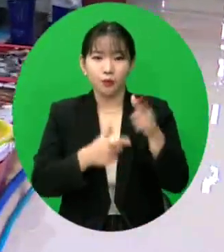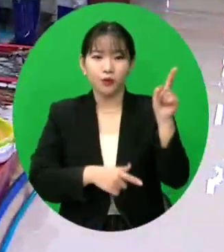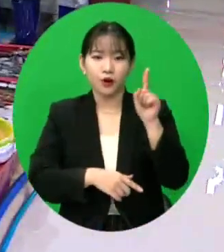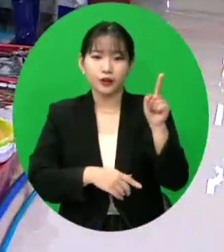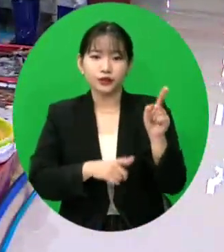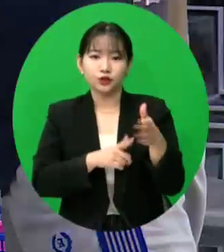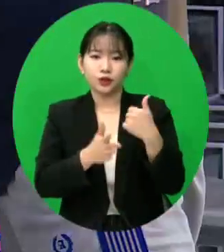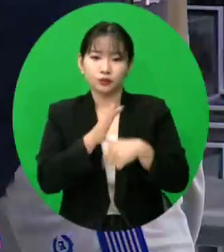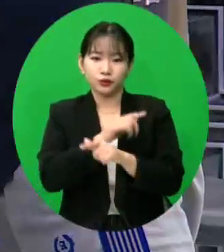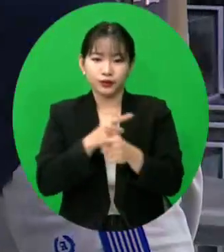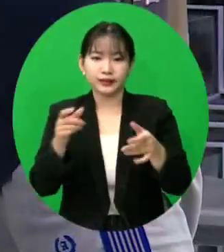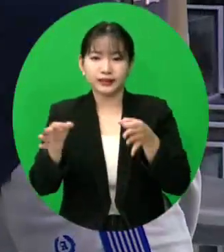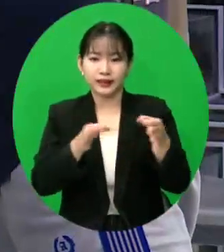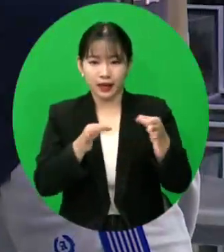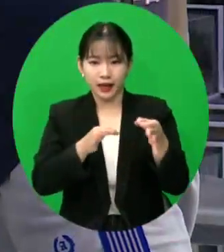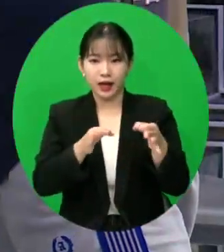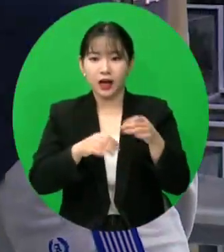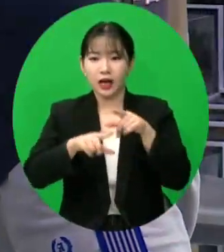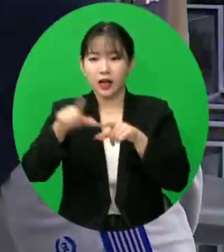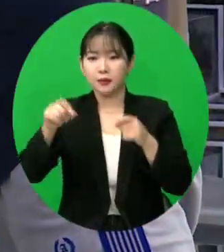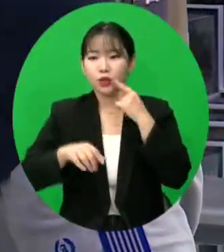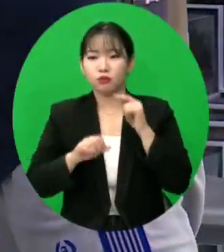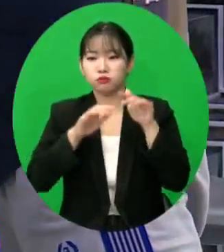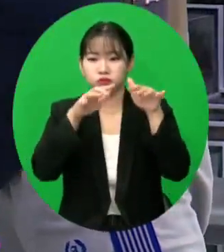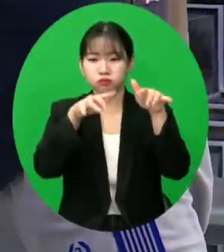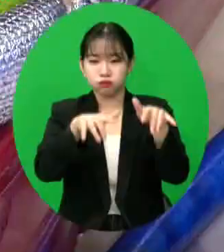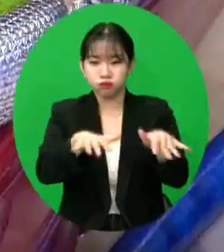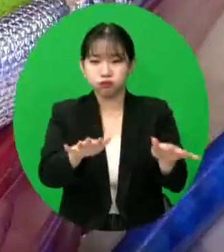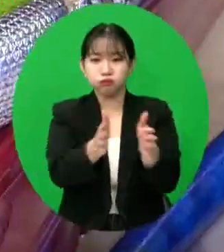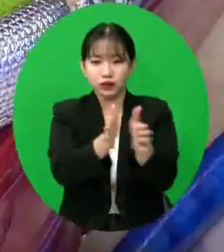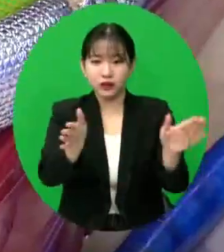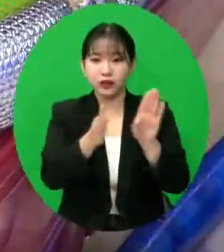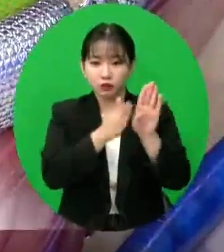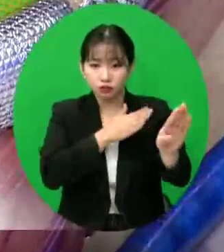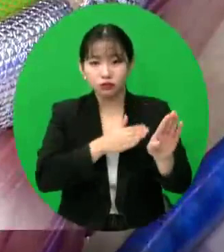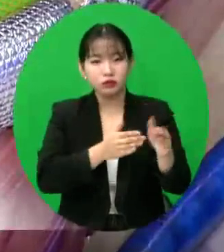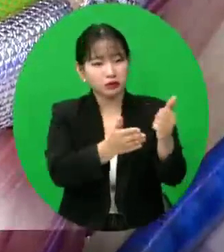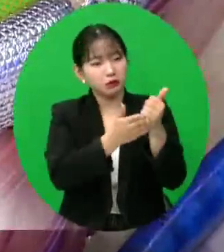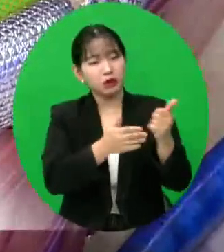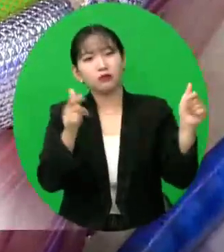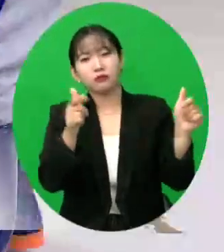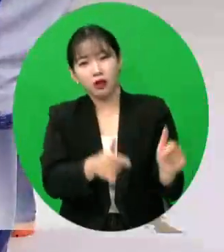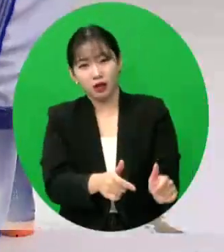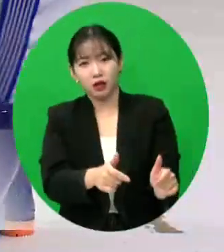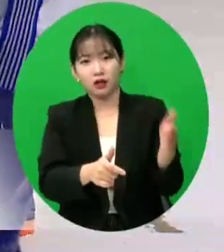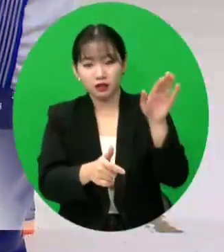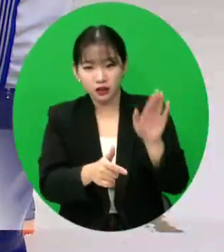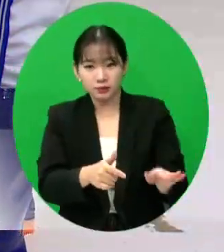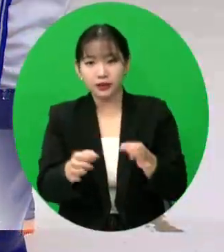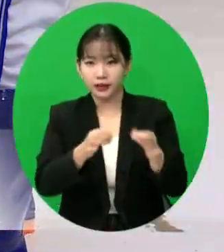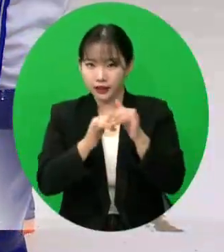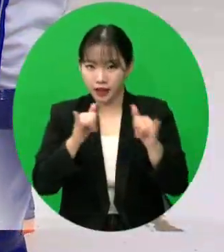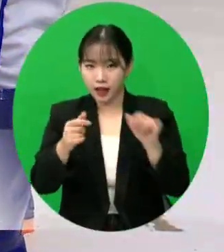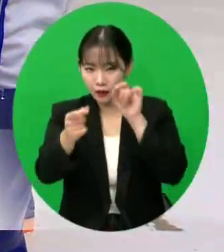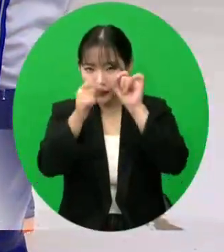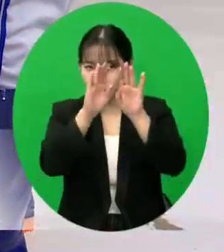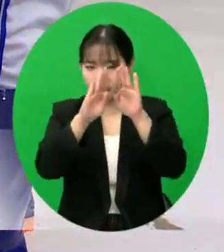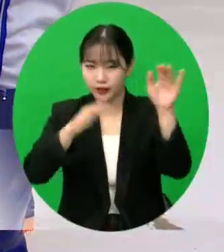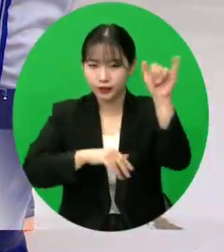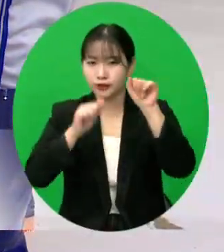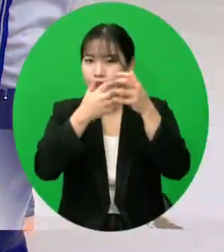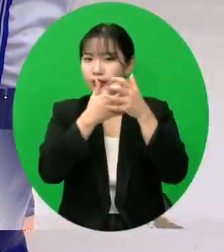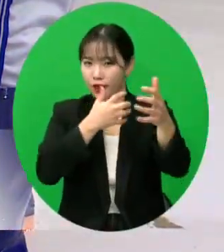목포의 한 수산물 상가 일본 후쿠시마 원전 오염수 방류 이후 부쩍 손님이 줄었지만 상인들은 곧 열릴